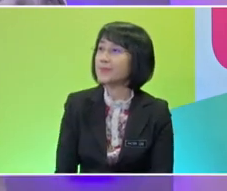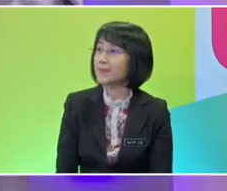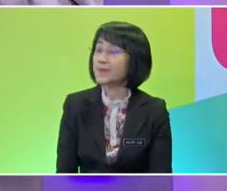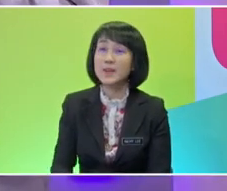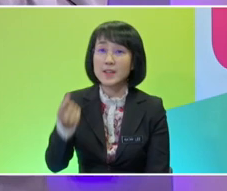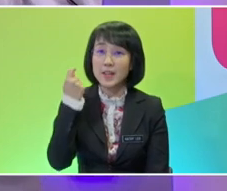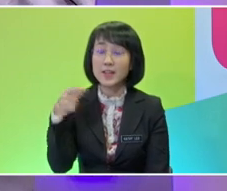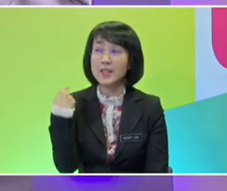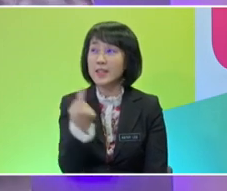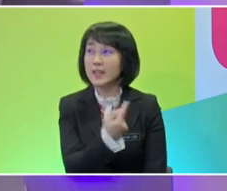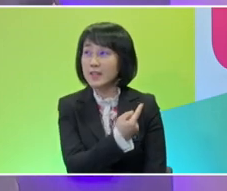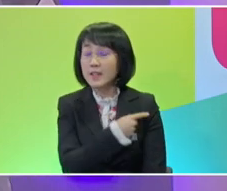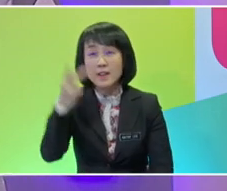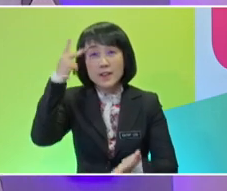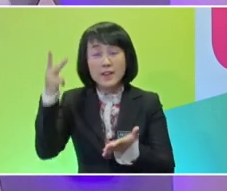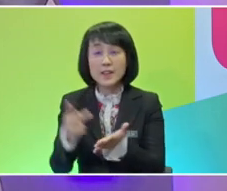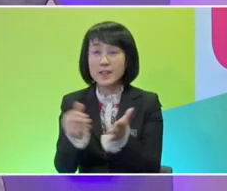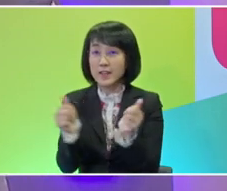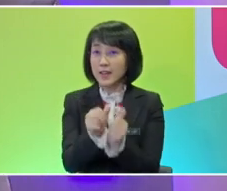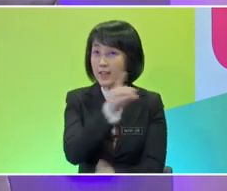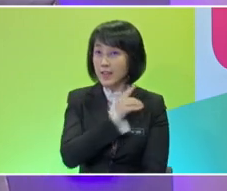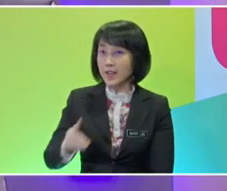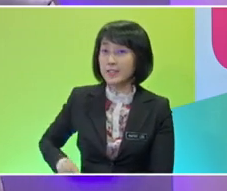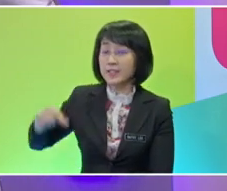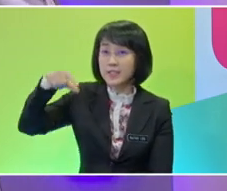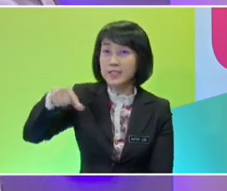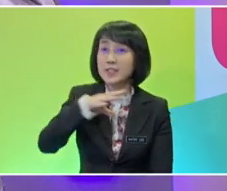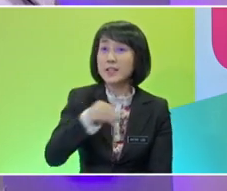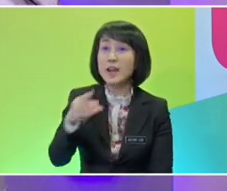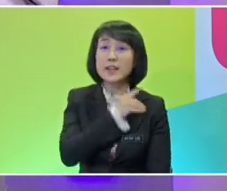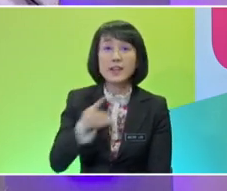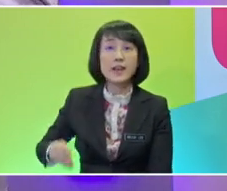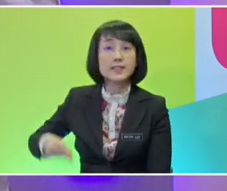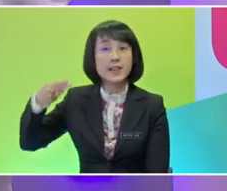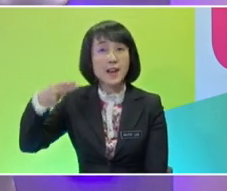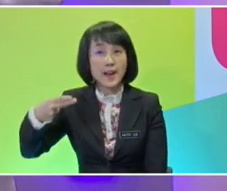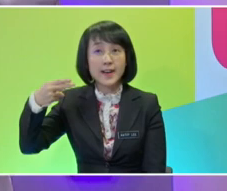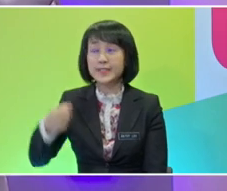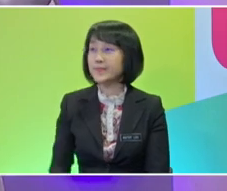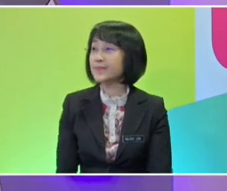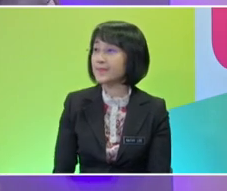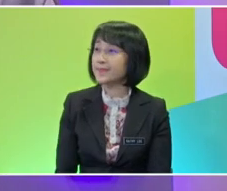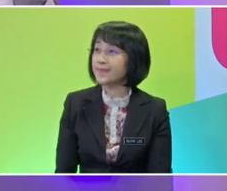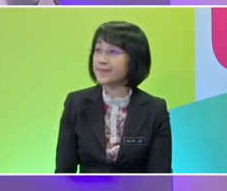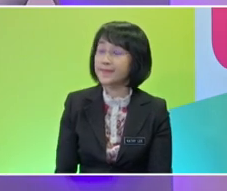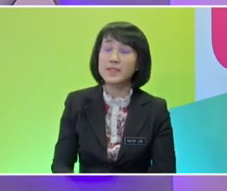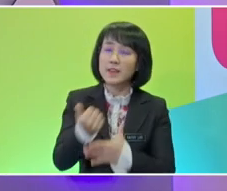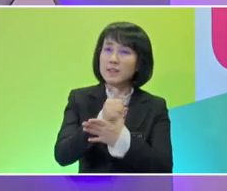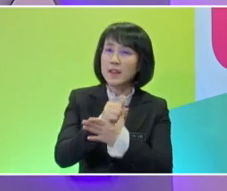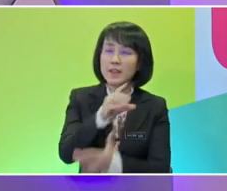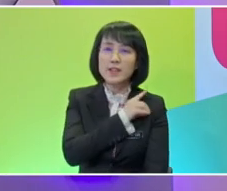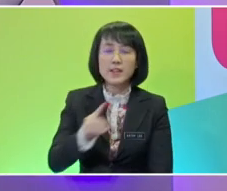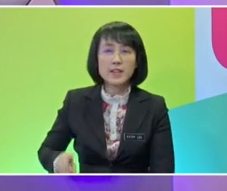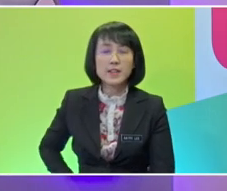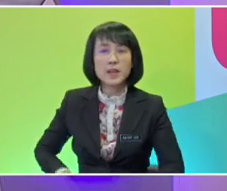tadi kita udah berkenalan dengan dinasti jin dan dinasti Han yang merupakan antara dinasti di bawah